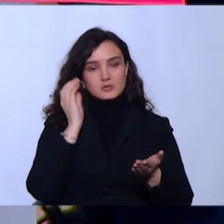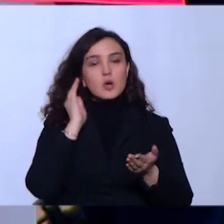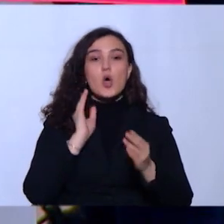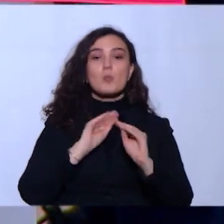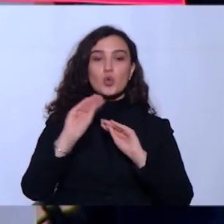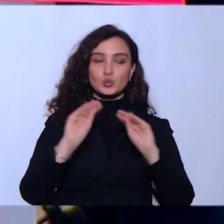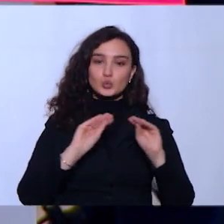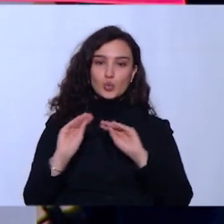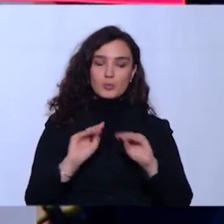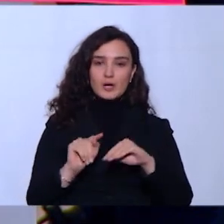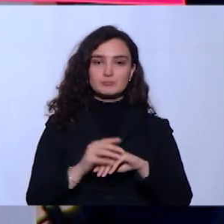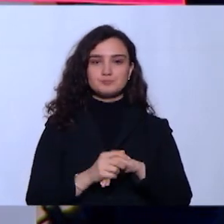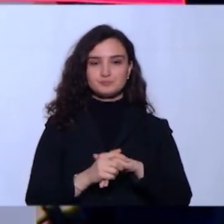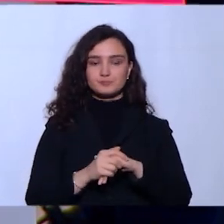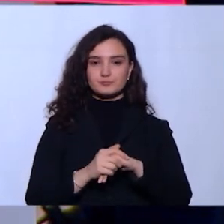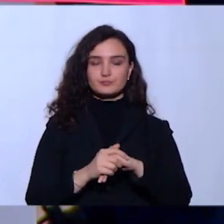მორთულობა,